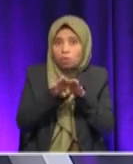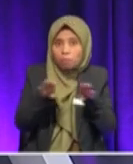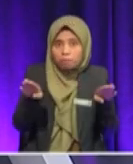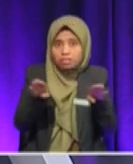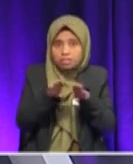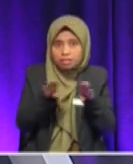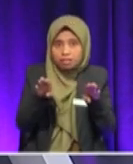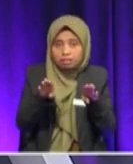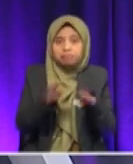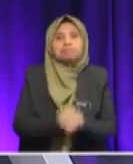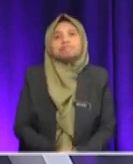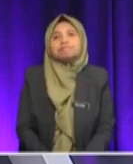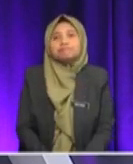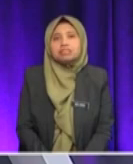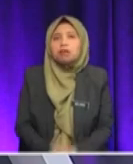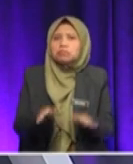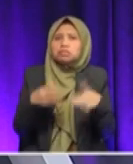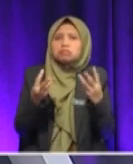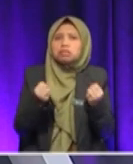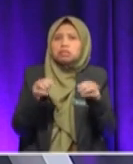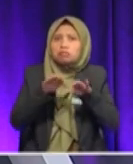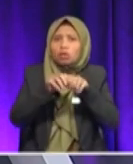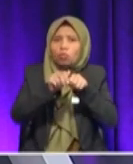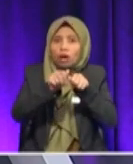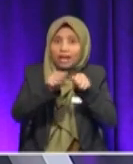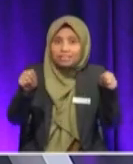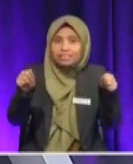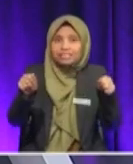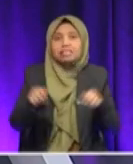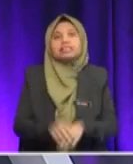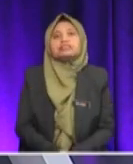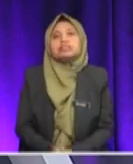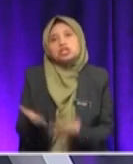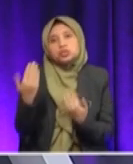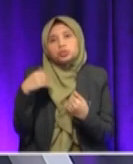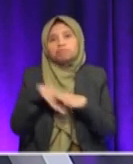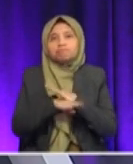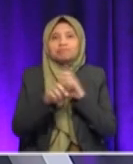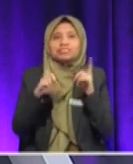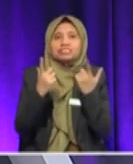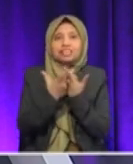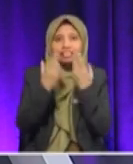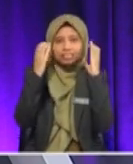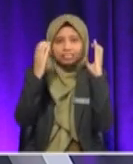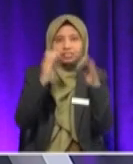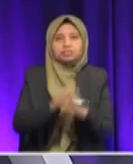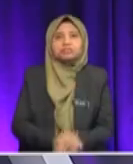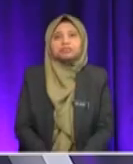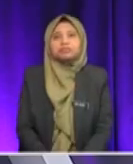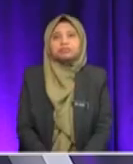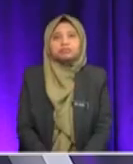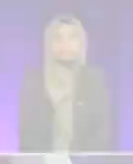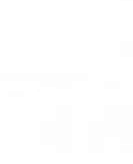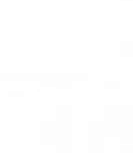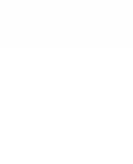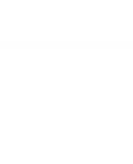penilai publik asing ke mode accu masuk kelas Cikgu aktif John Kei